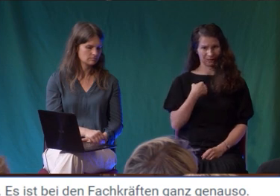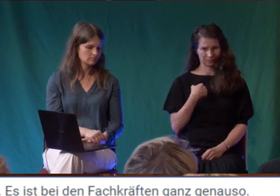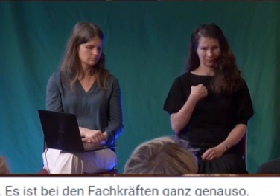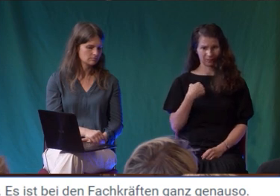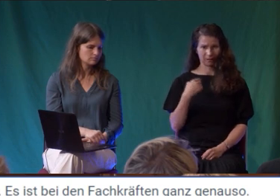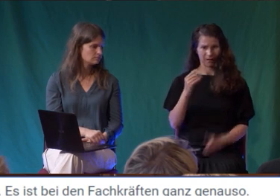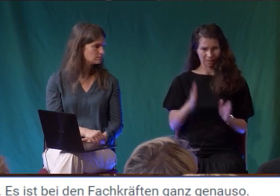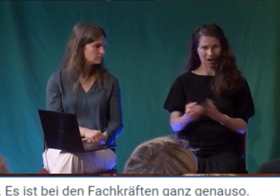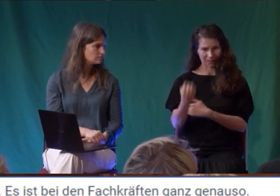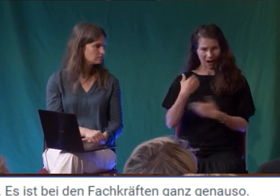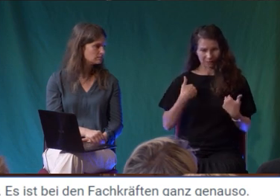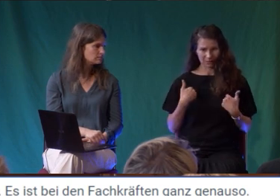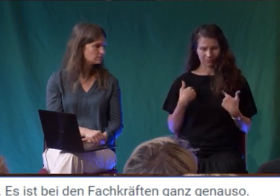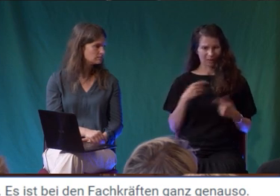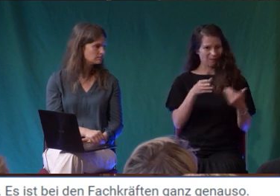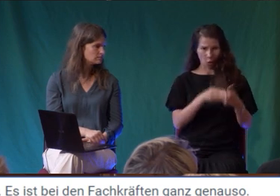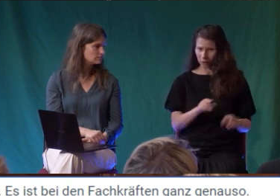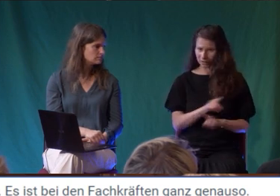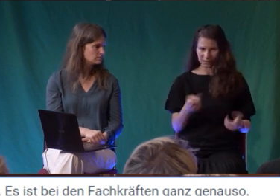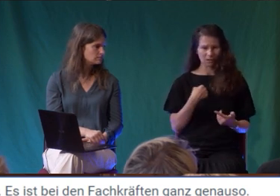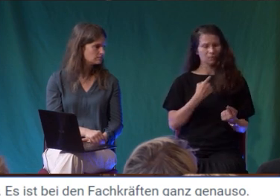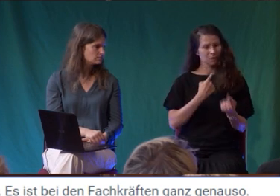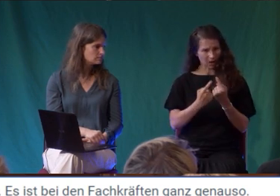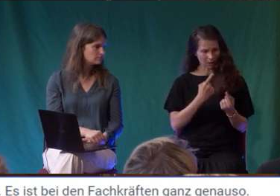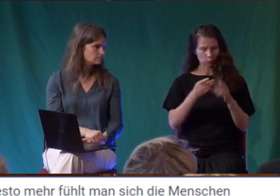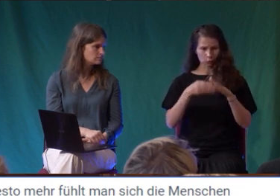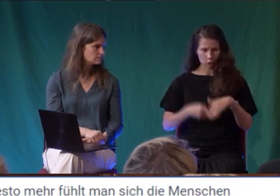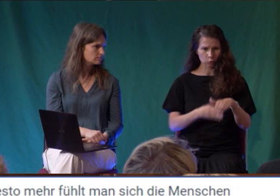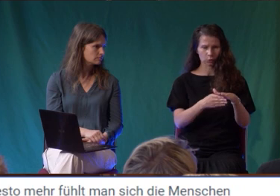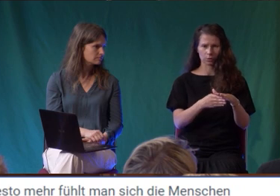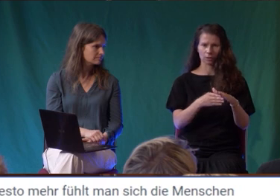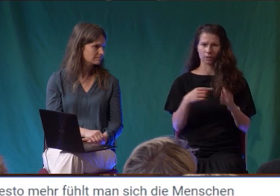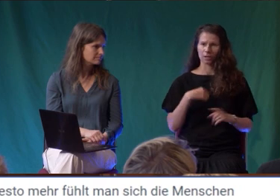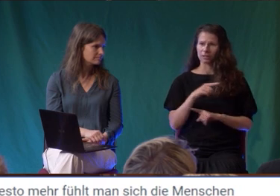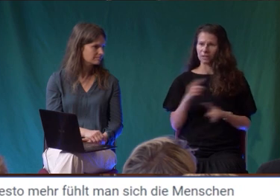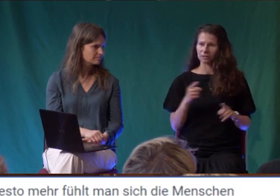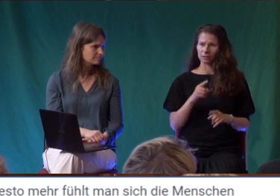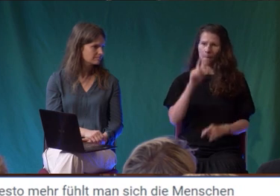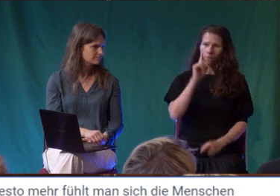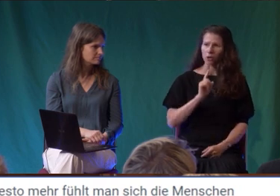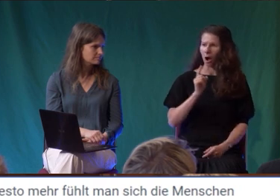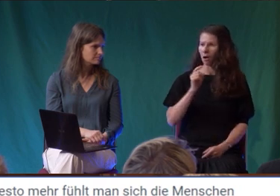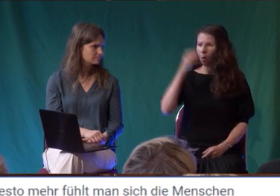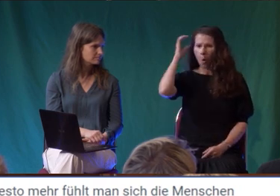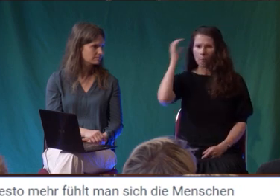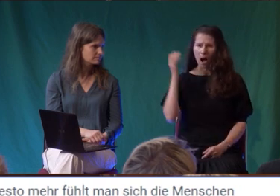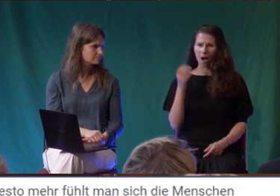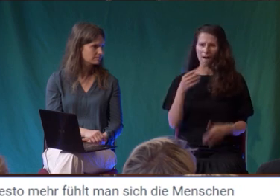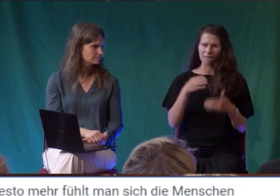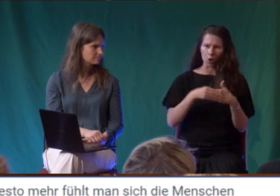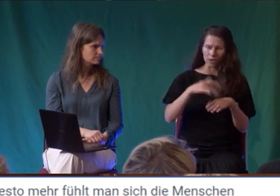und ich berate und unterstütze und ich bin hier kein freundinnenersatz kein Mutterersatz kein Oma Ersatz wäre auch